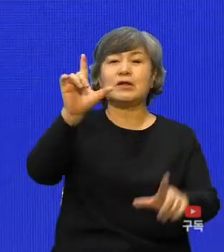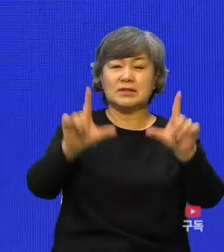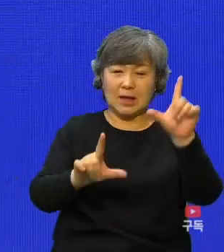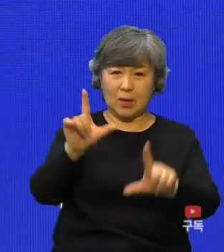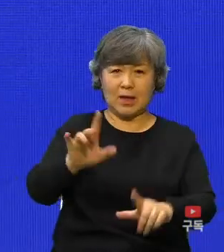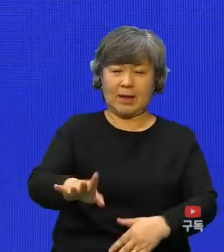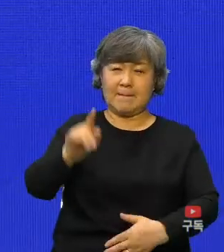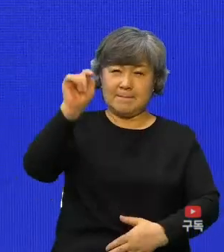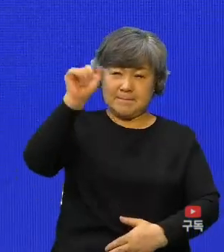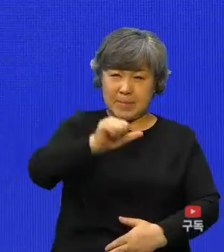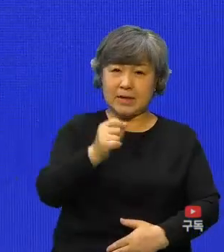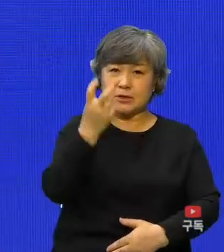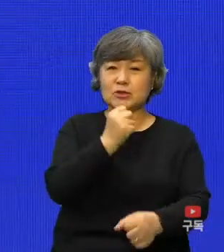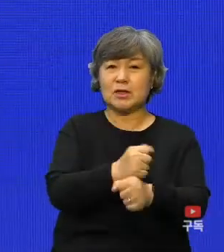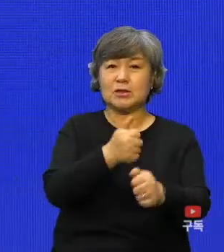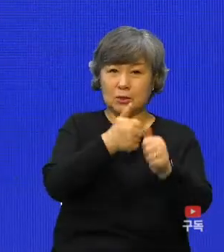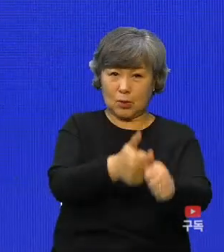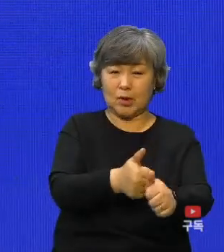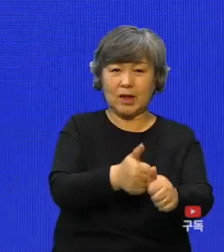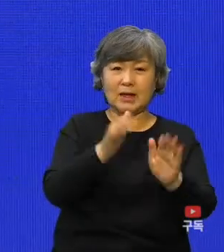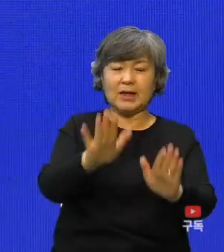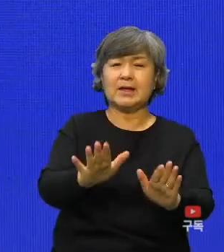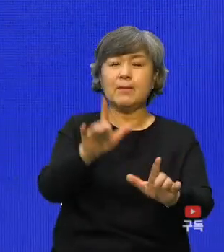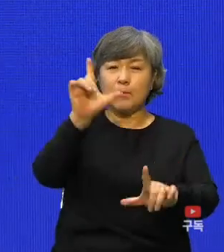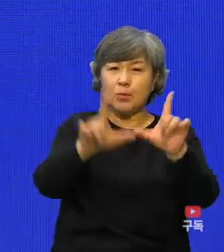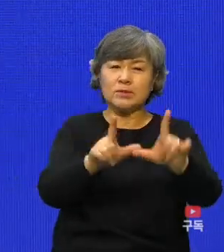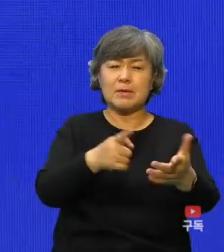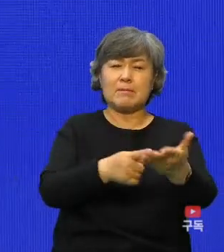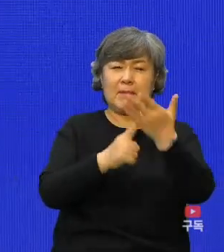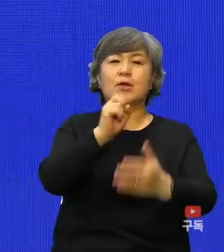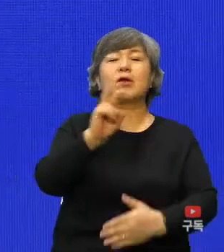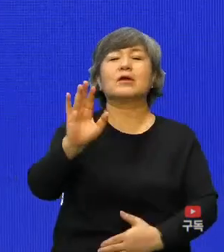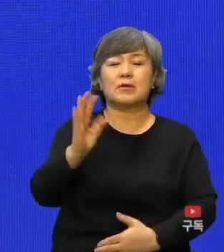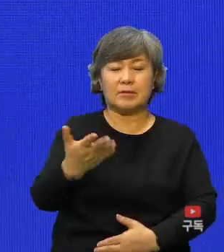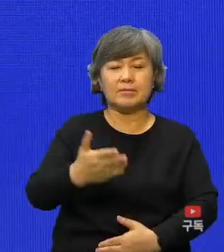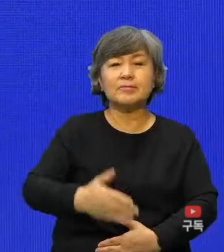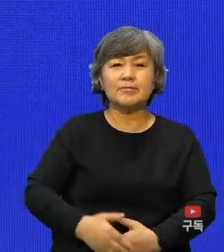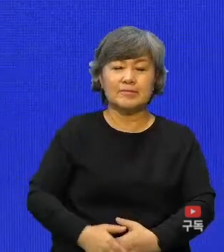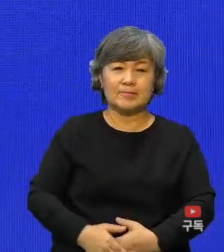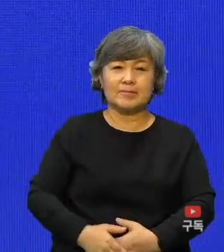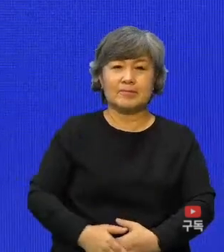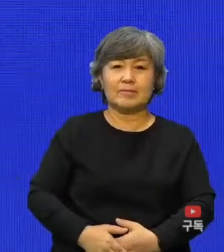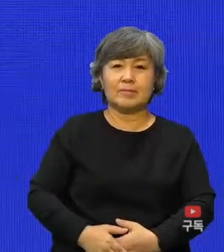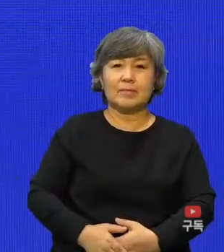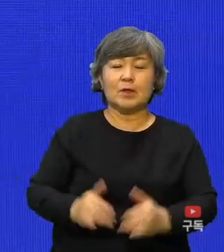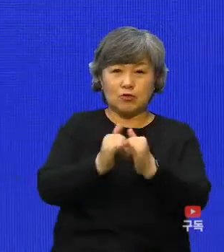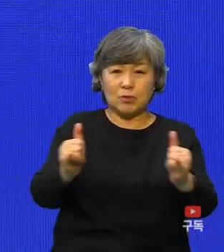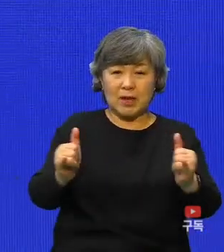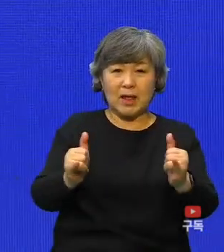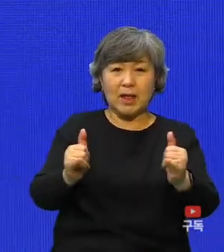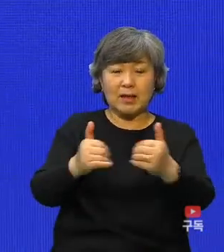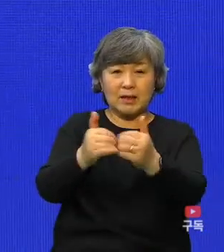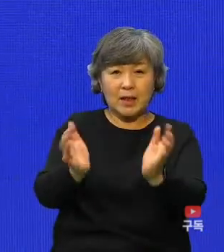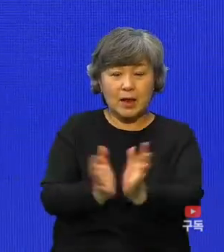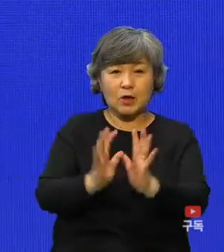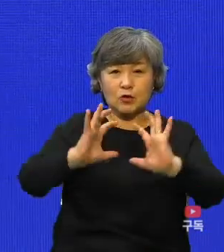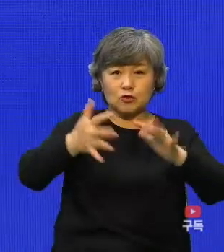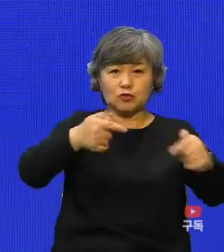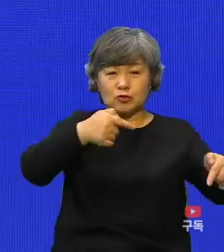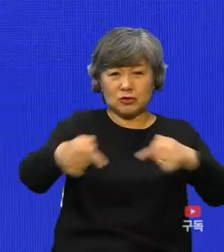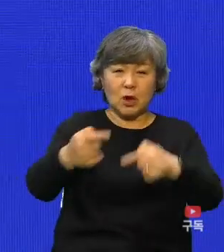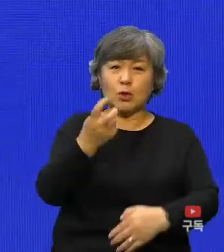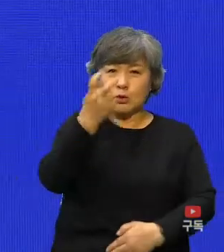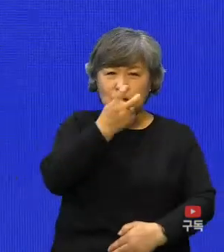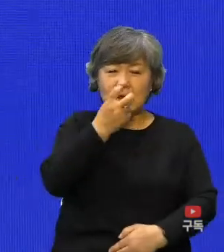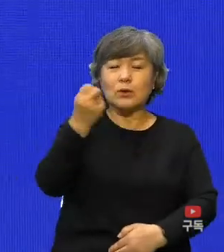이 신속한 수사를 통해 이 실체를 밝혀내야 될 것입니다. 국민의당은 국정조사